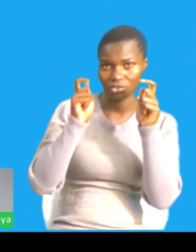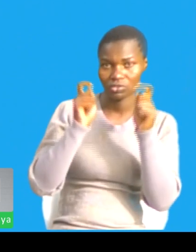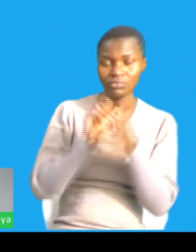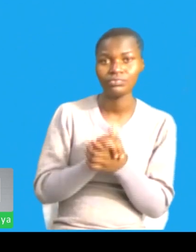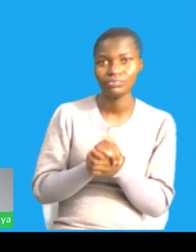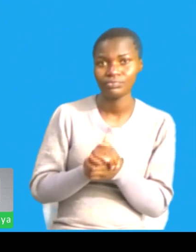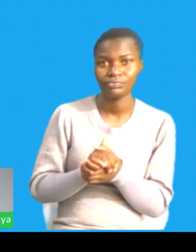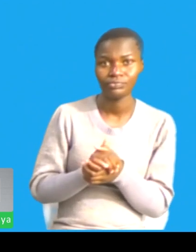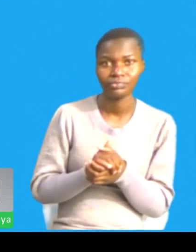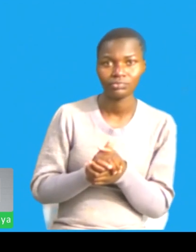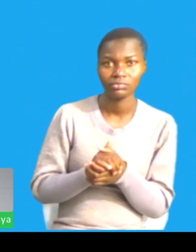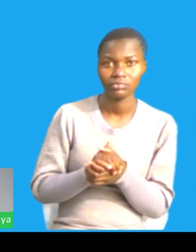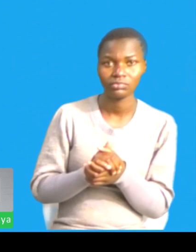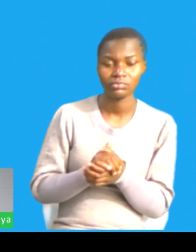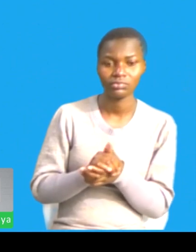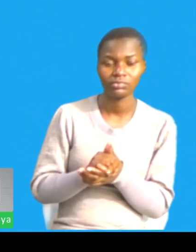nasikia demos